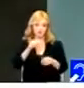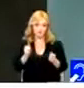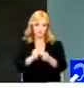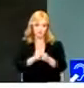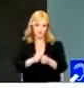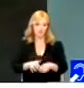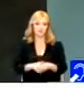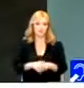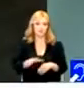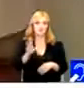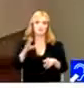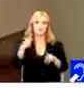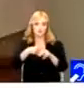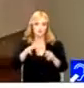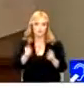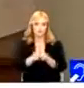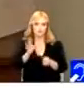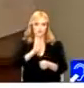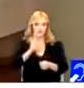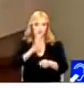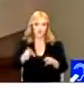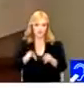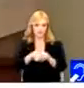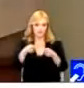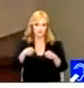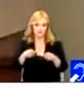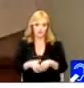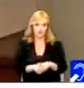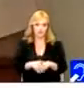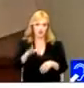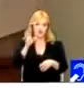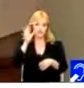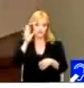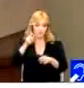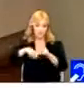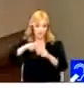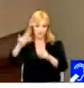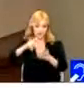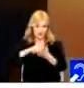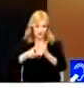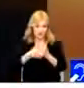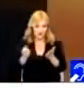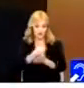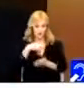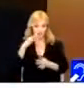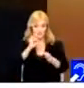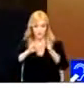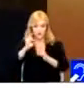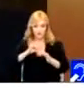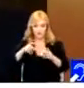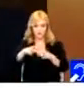dar și pe femeia complice în timp ce vindea o doză de droguri. La percheziții în biroul neurologului au găsit mai multe pastile și cutii